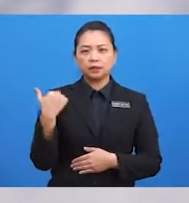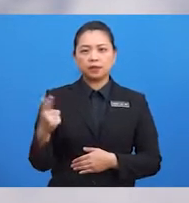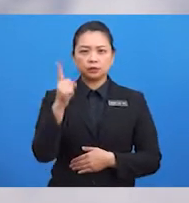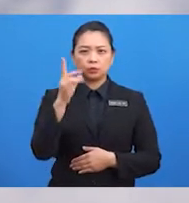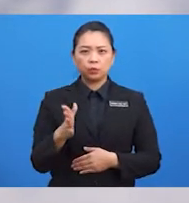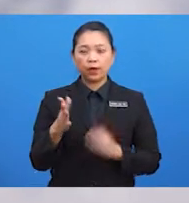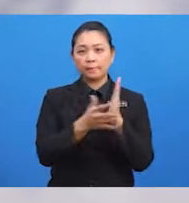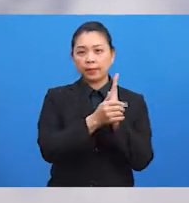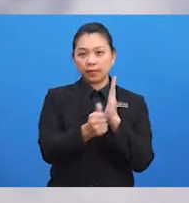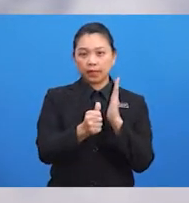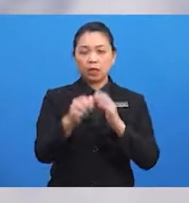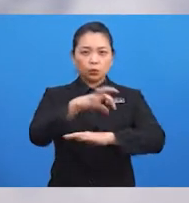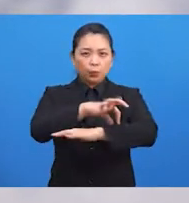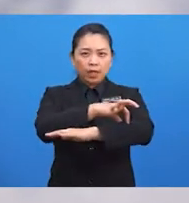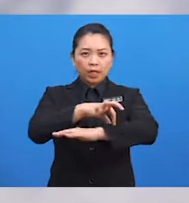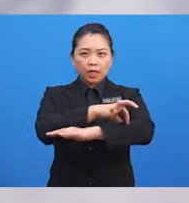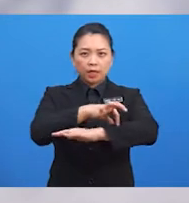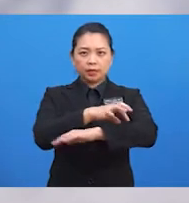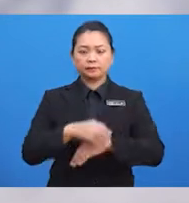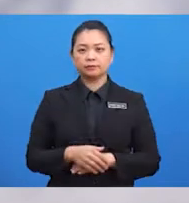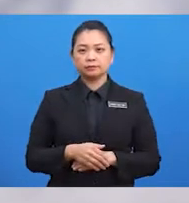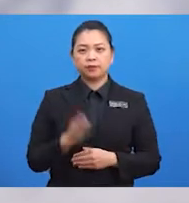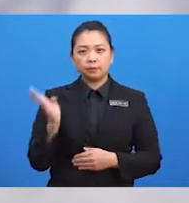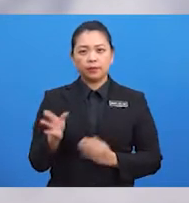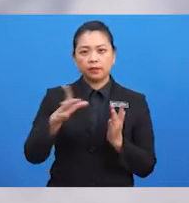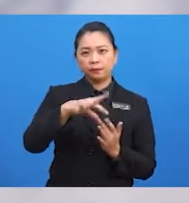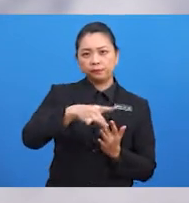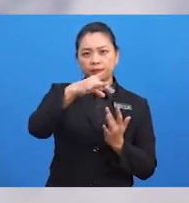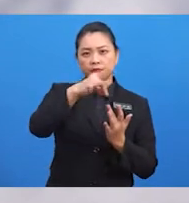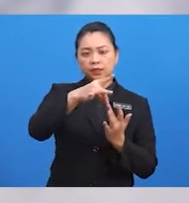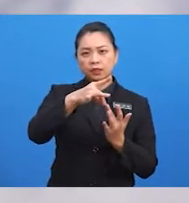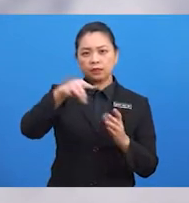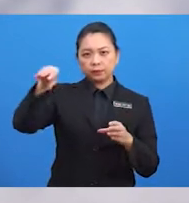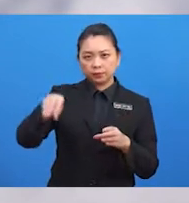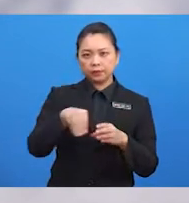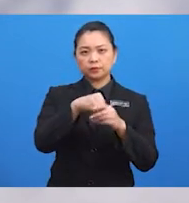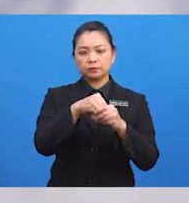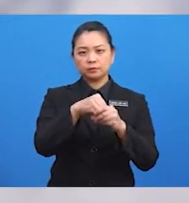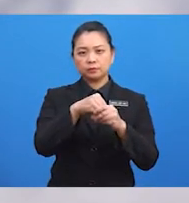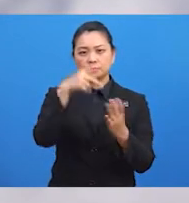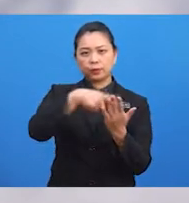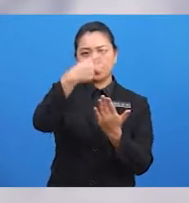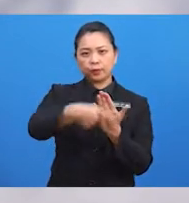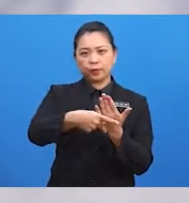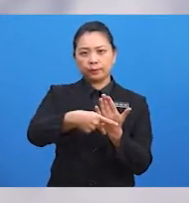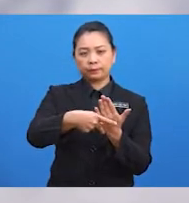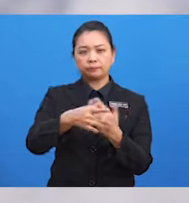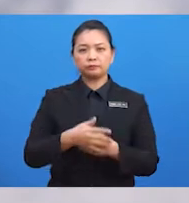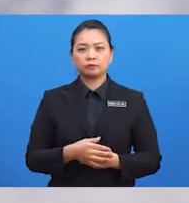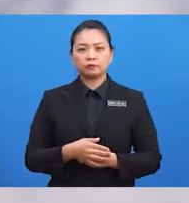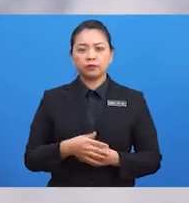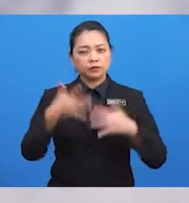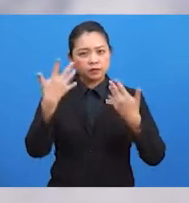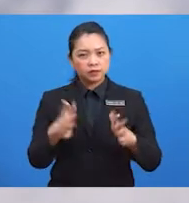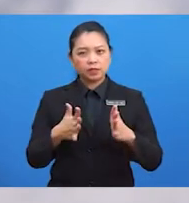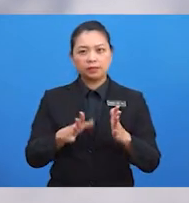pakar ortopedik. Beliau terpilih menyertai program angkasawan tahun 2006